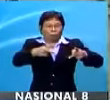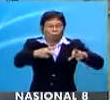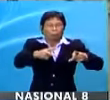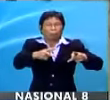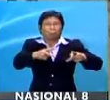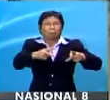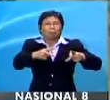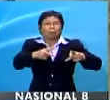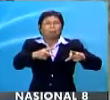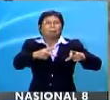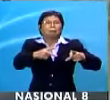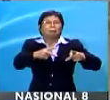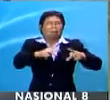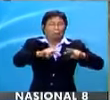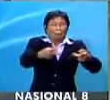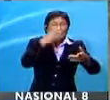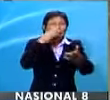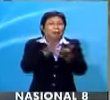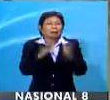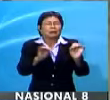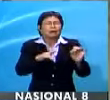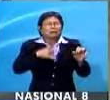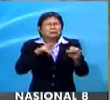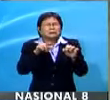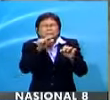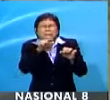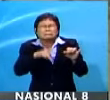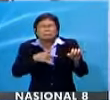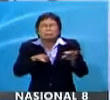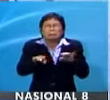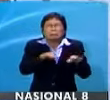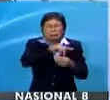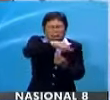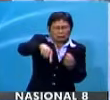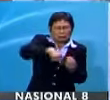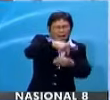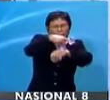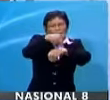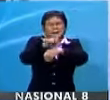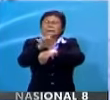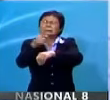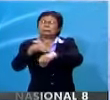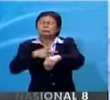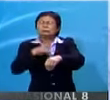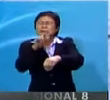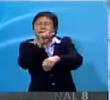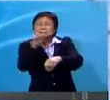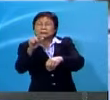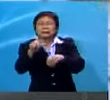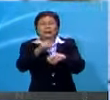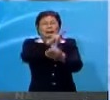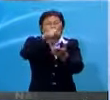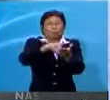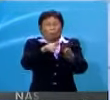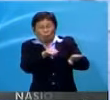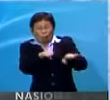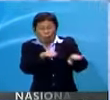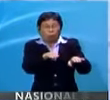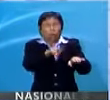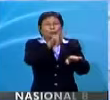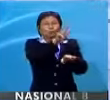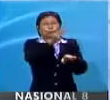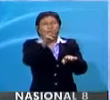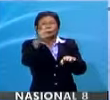kesan langsung cuma gegaran kecil dirasai mereka yang berada di sekitar port dickon pusat gempa bumi berlaku ialah